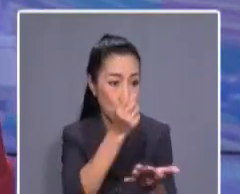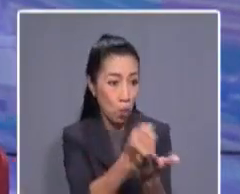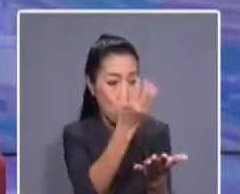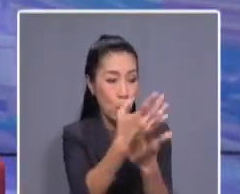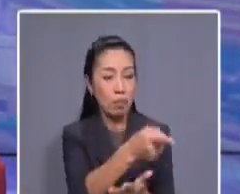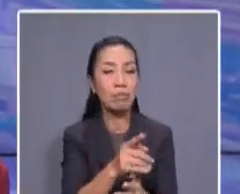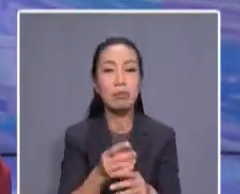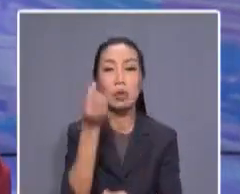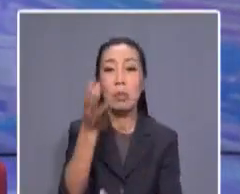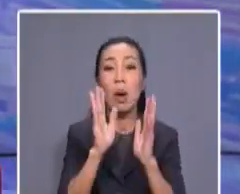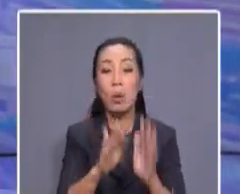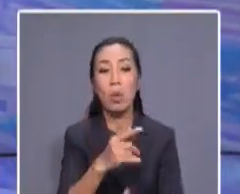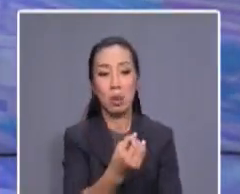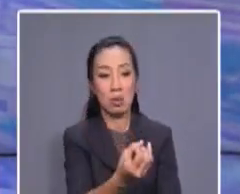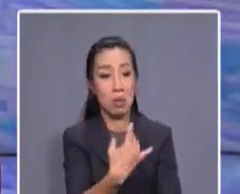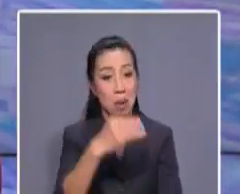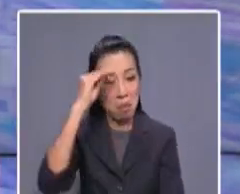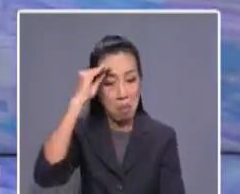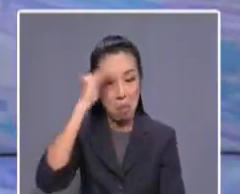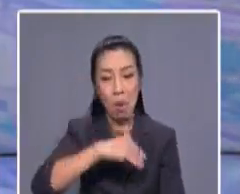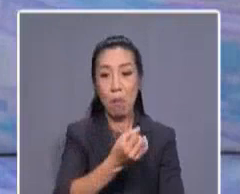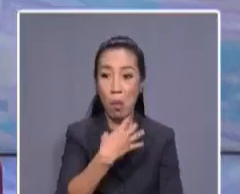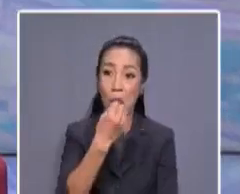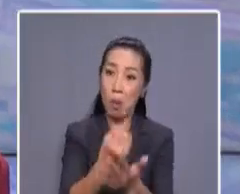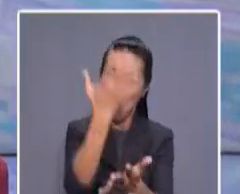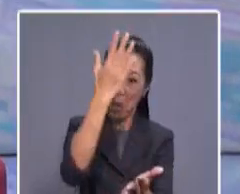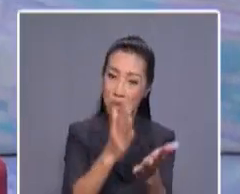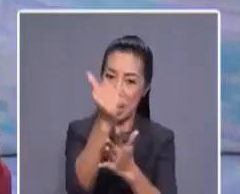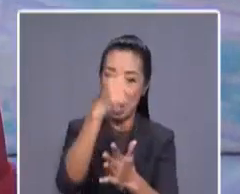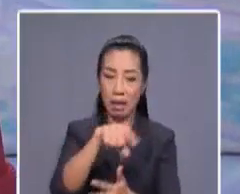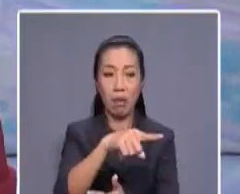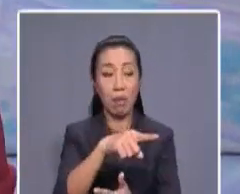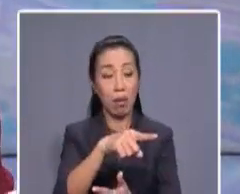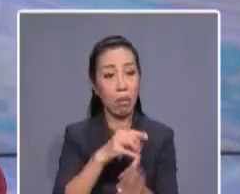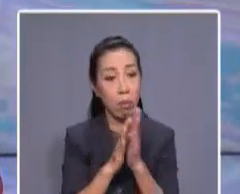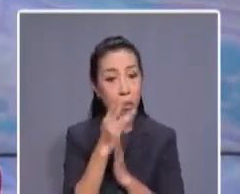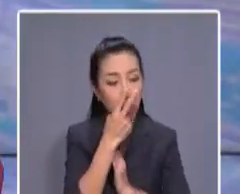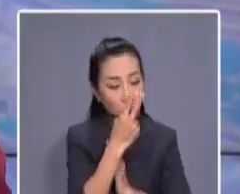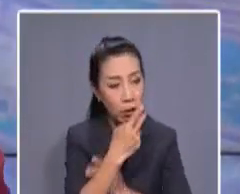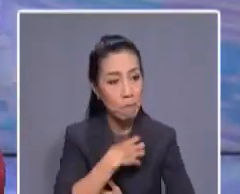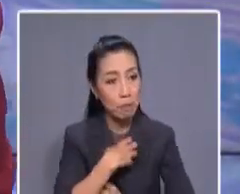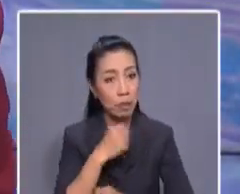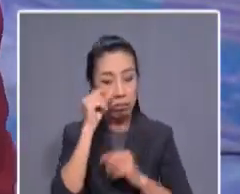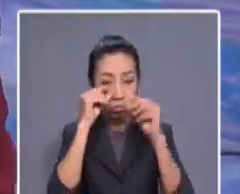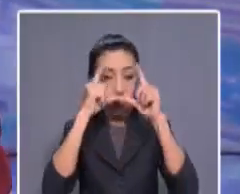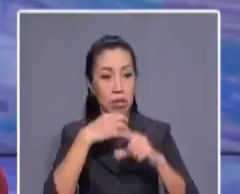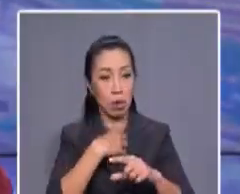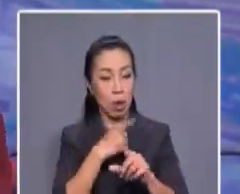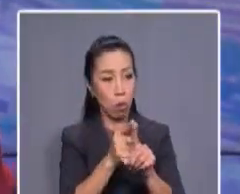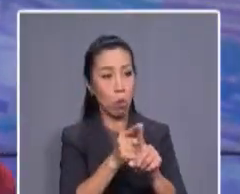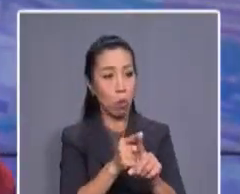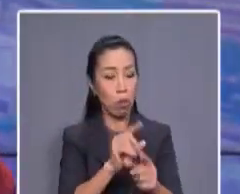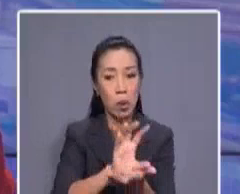ที่มาโม้ให้ท่านฟังก็คือโม้เรื่องความสำเร็จความร่ำรวยความมั่งคั่งเพราะว่าพอเราได้ฟังอย่างนั้นเราตาโต ค่ะ ฉัน